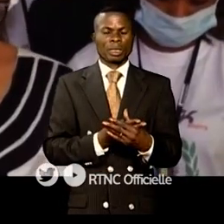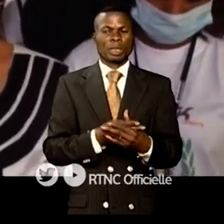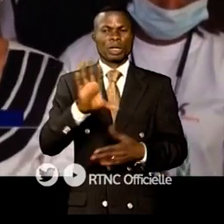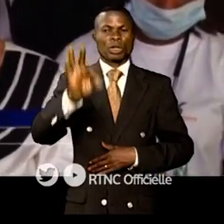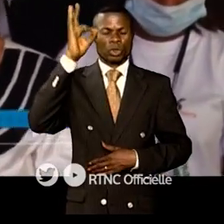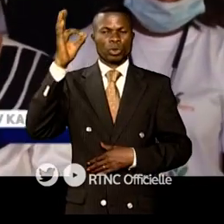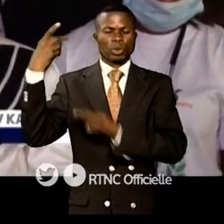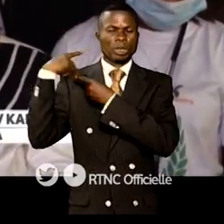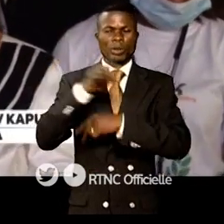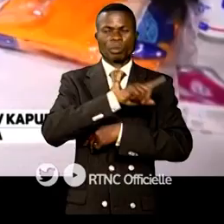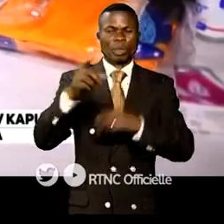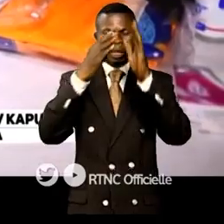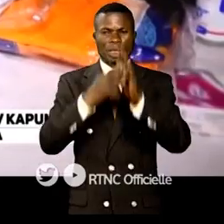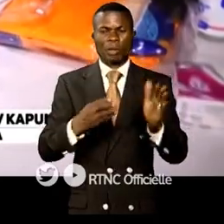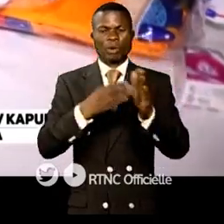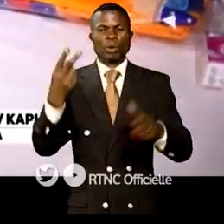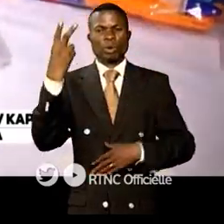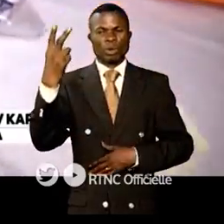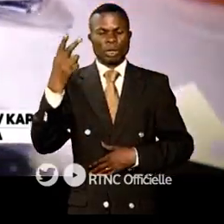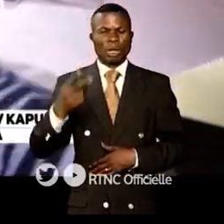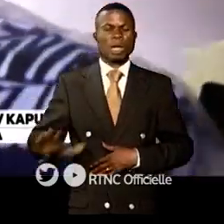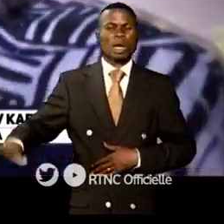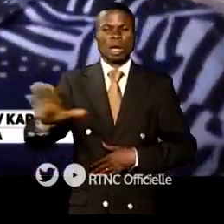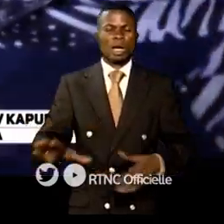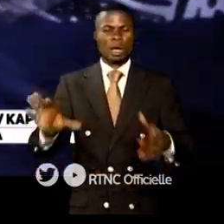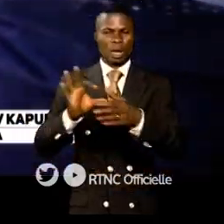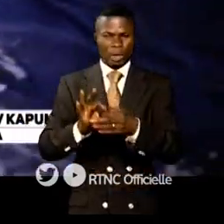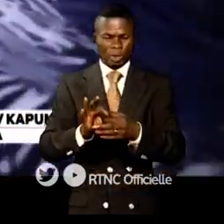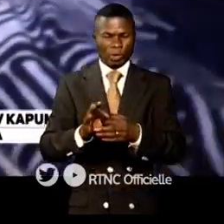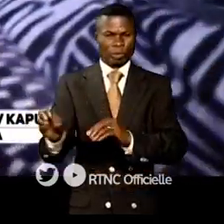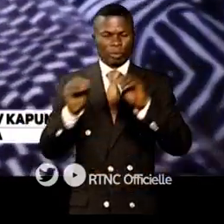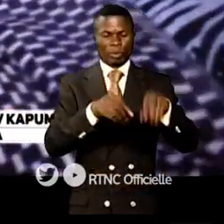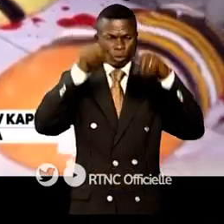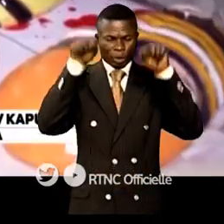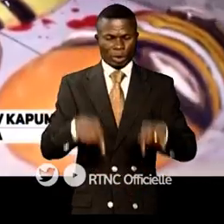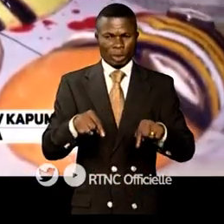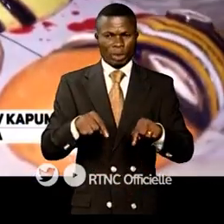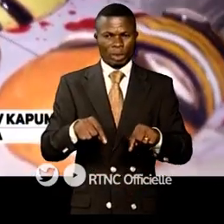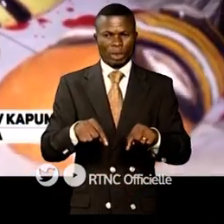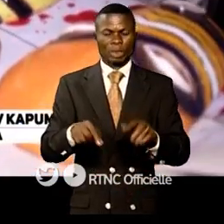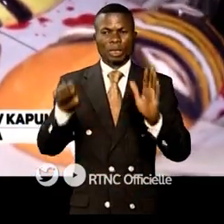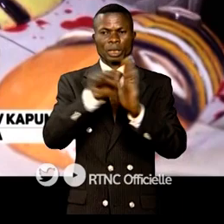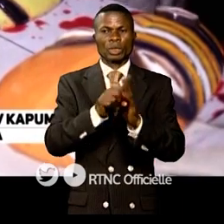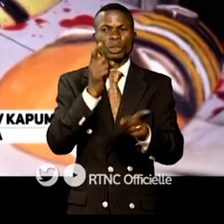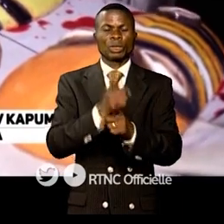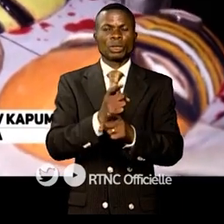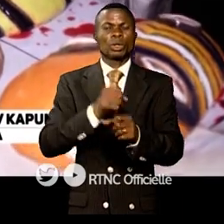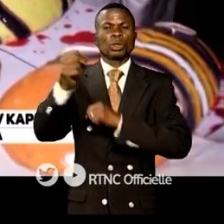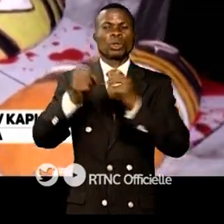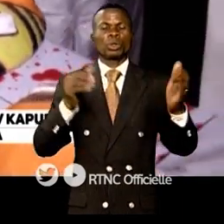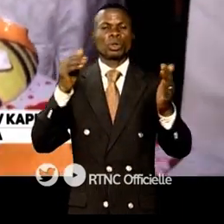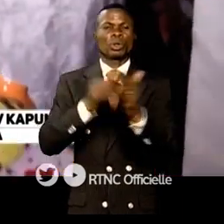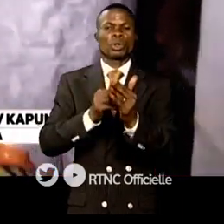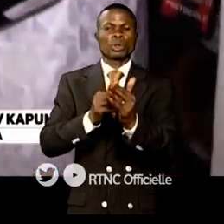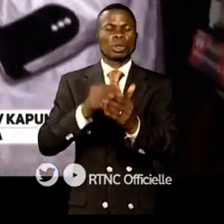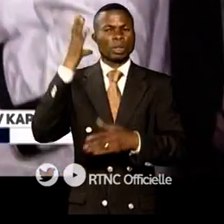depuis 1992 par les Nations Unies, a été placée cette année sous les signes justement de la lutte